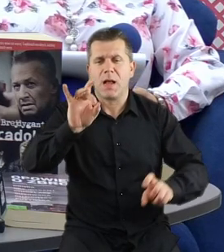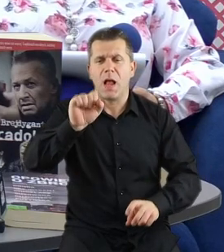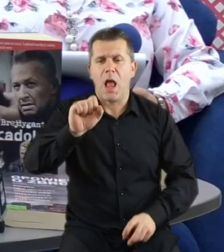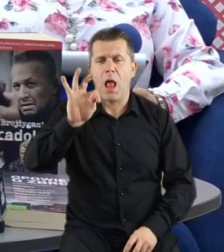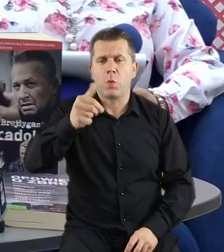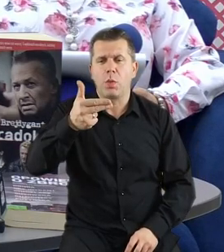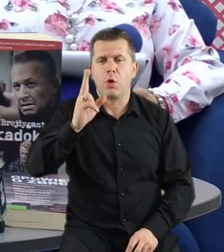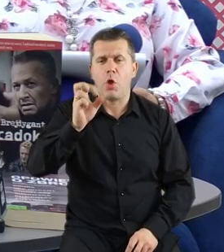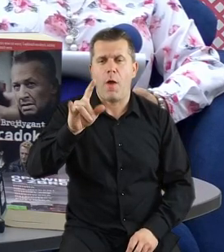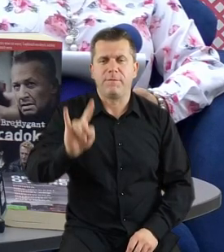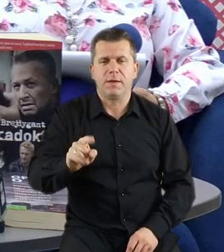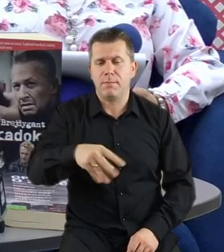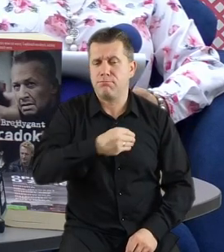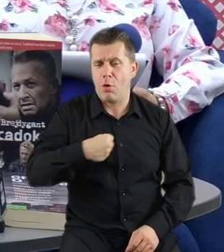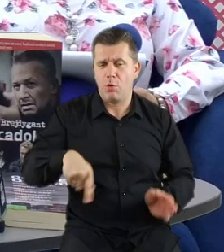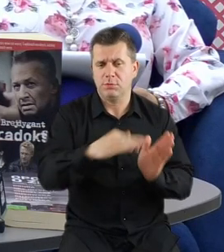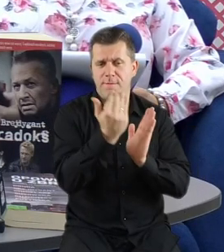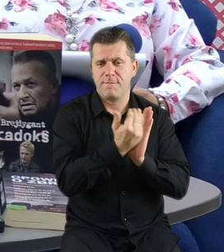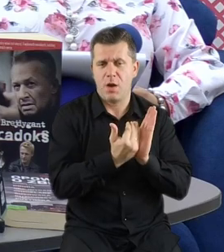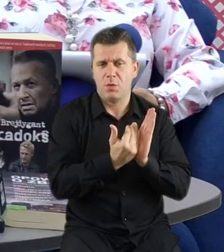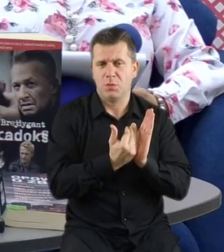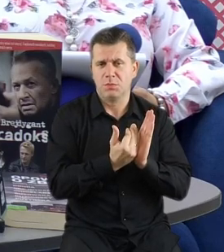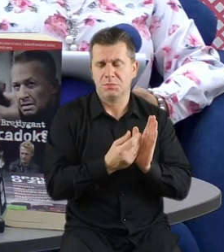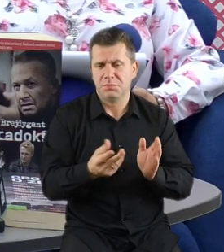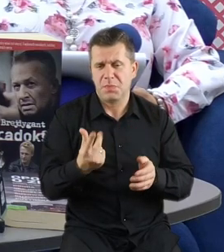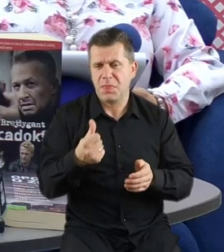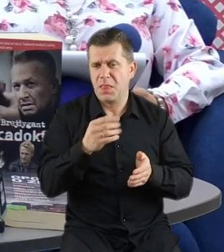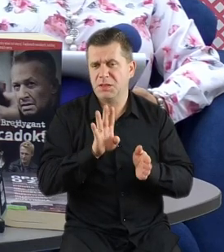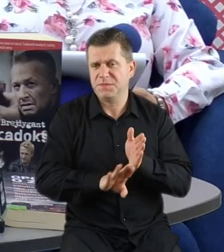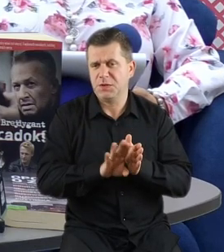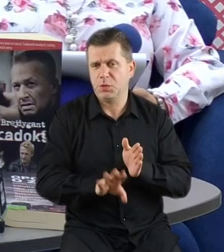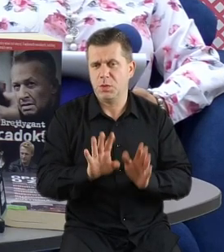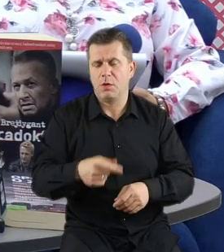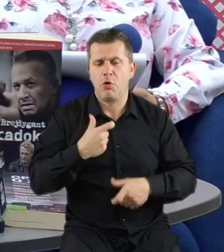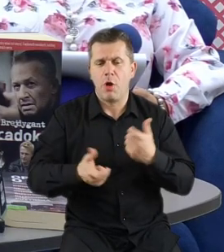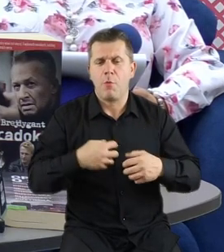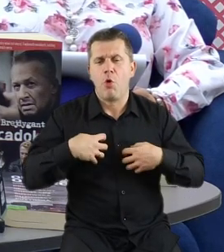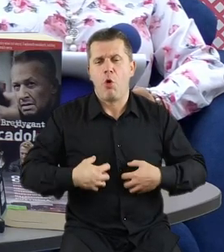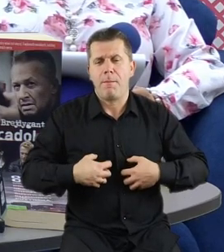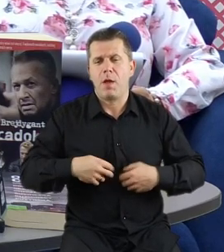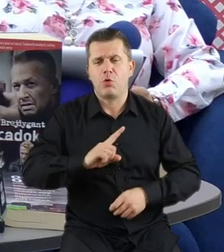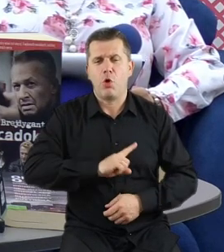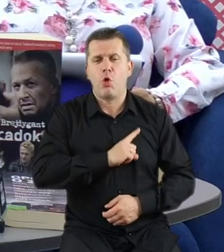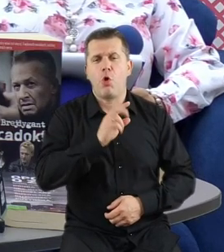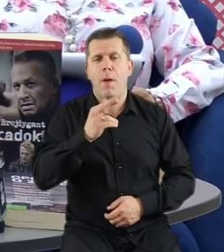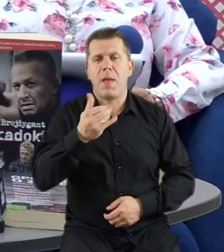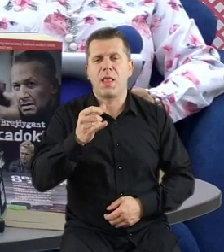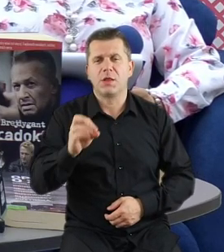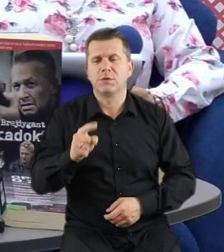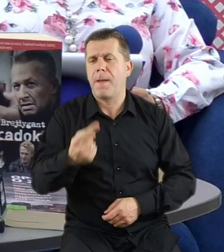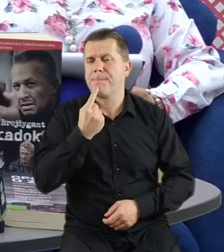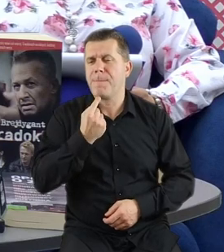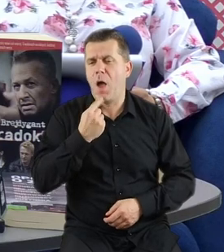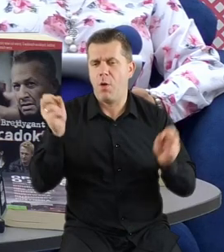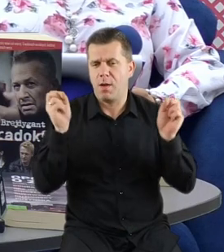co ty jakby na polskie warunki jest dość niezwykłe. My robimy, oprócz komedii romantycznych, dosyć mało kina gatunkowego